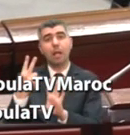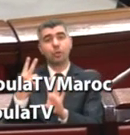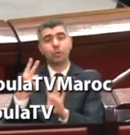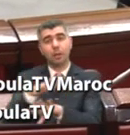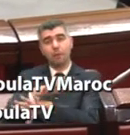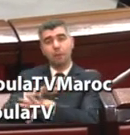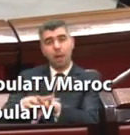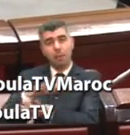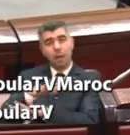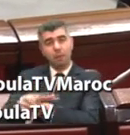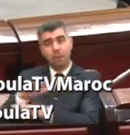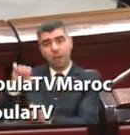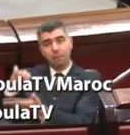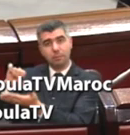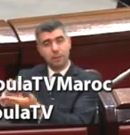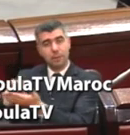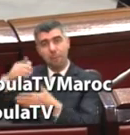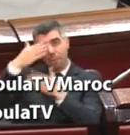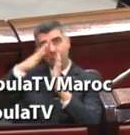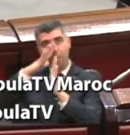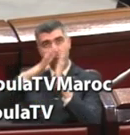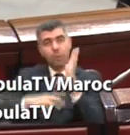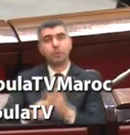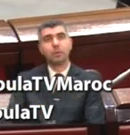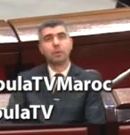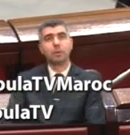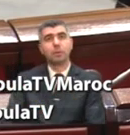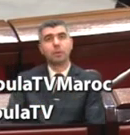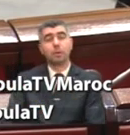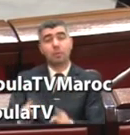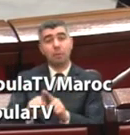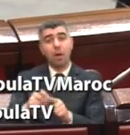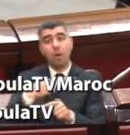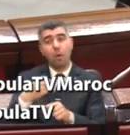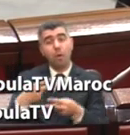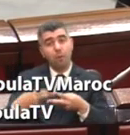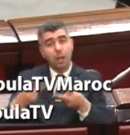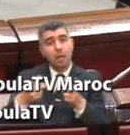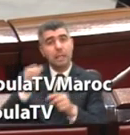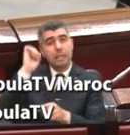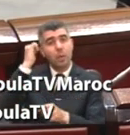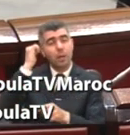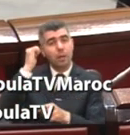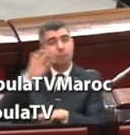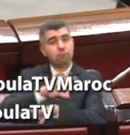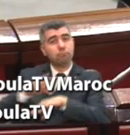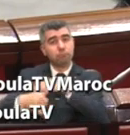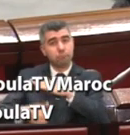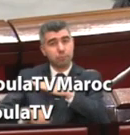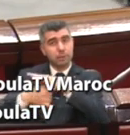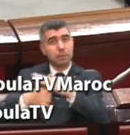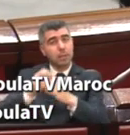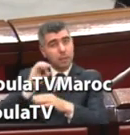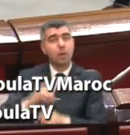كل جهة، و لا ميتريز دوفر غتكون عند المكتب التكوين المهني وإنعاء الشغل.